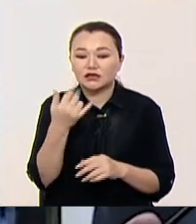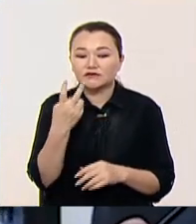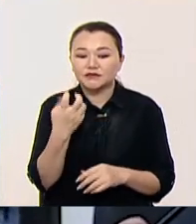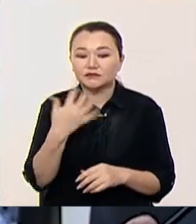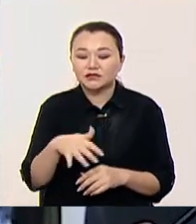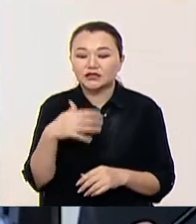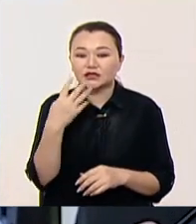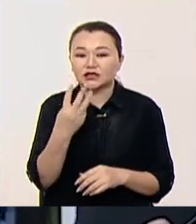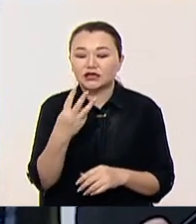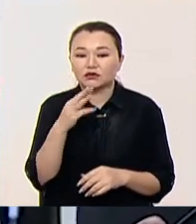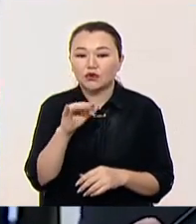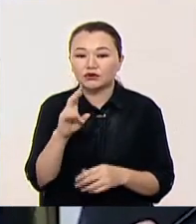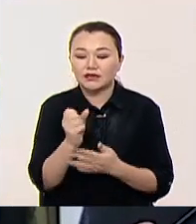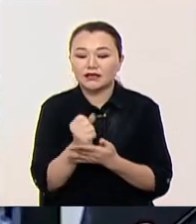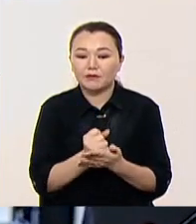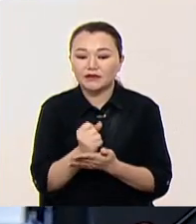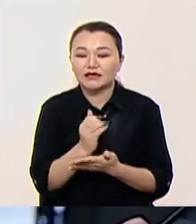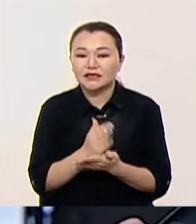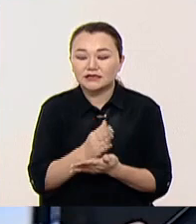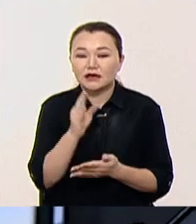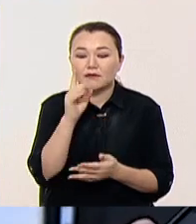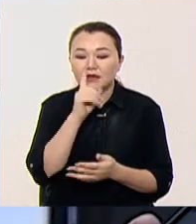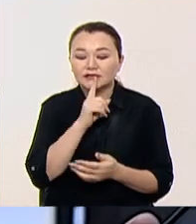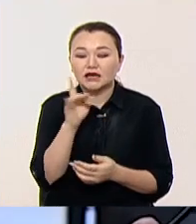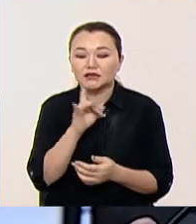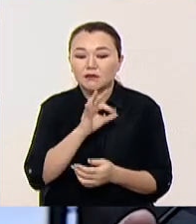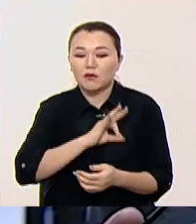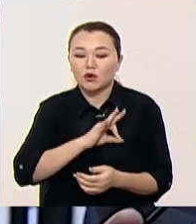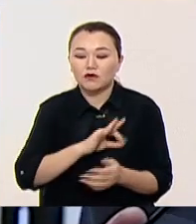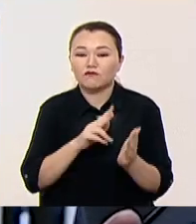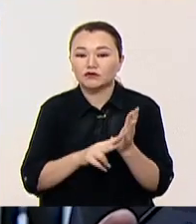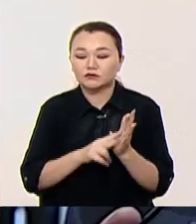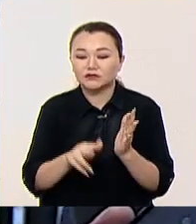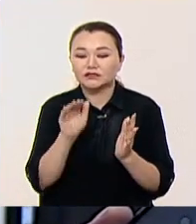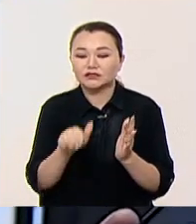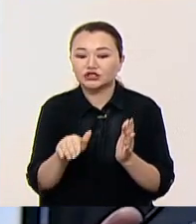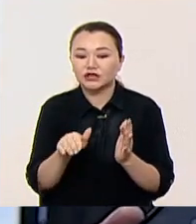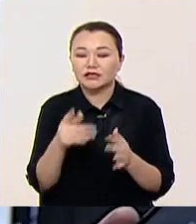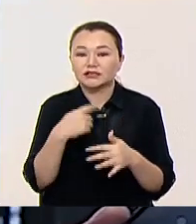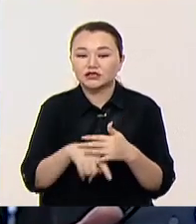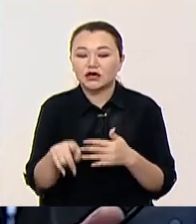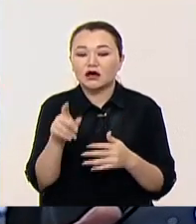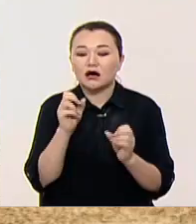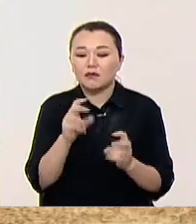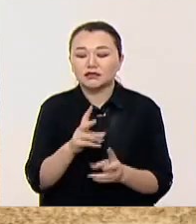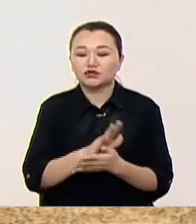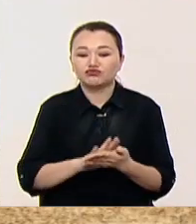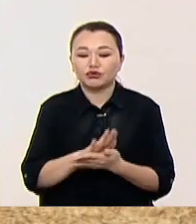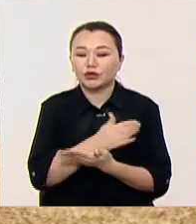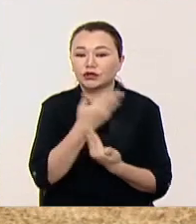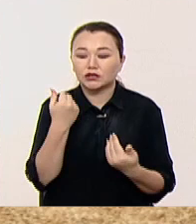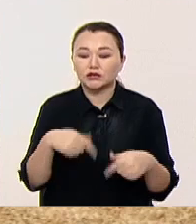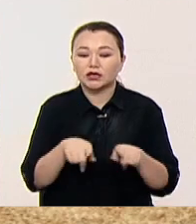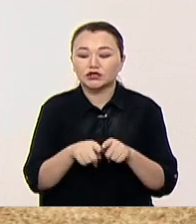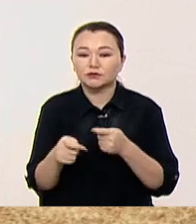250 тысяч тонн запасов есть. При месячном объеме потребления порядка 80 тысяч тонн. То есть никаких угроз нет. Итак,